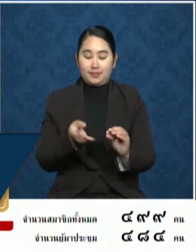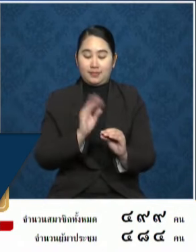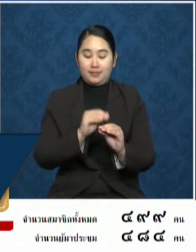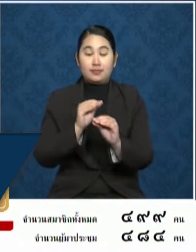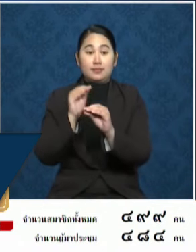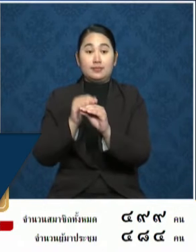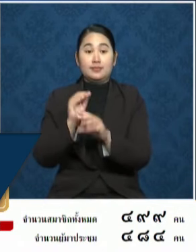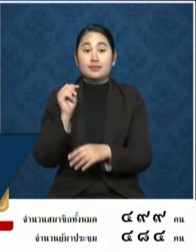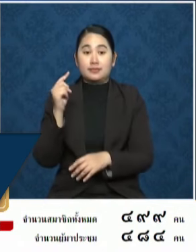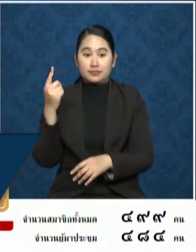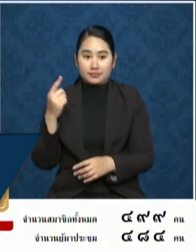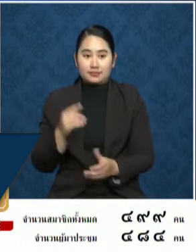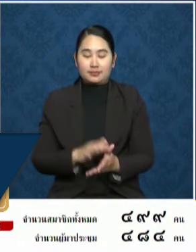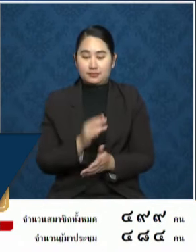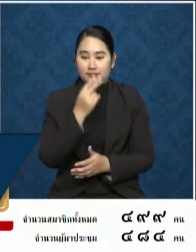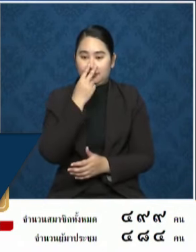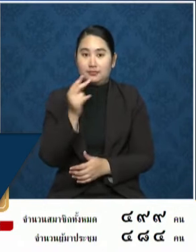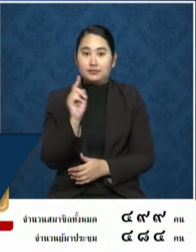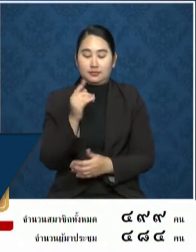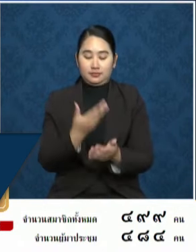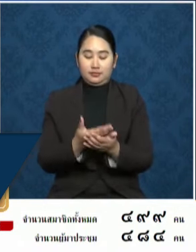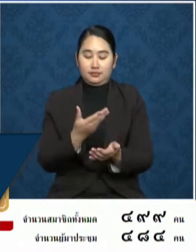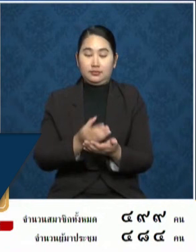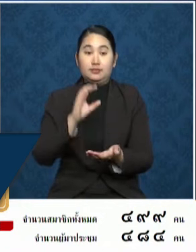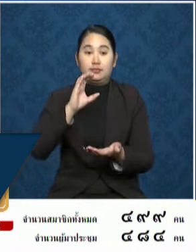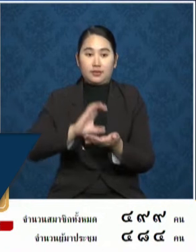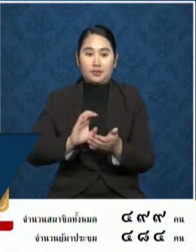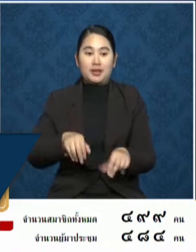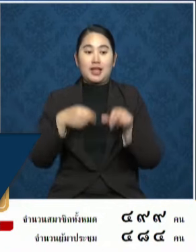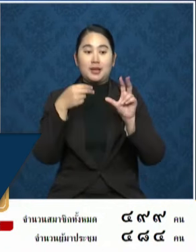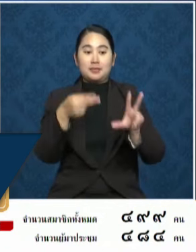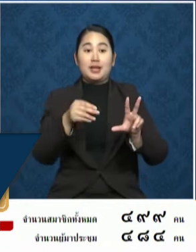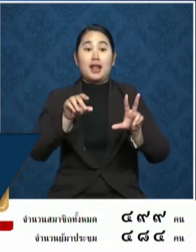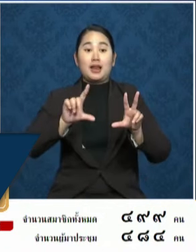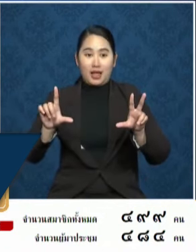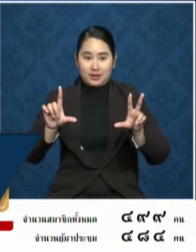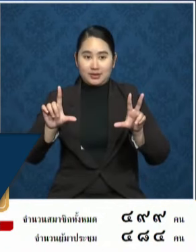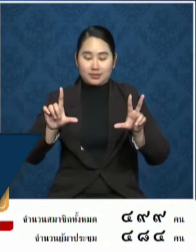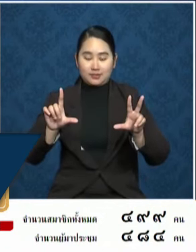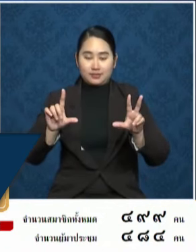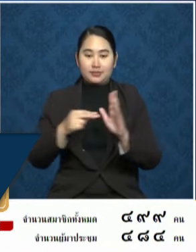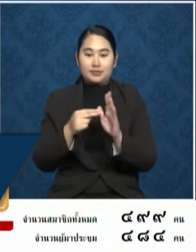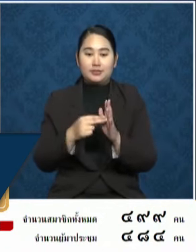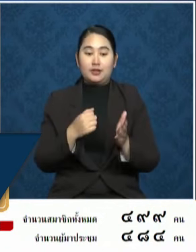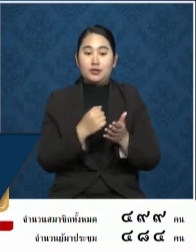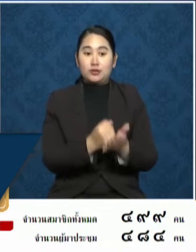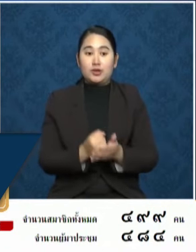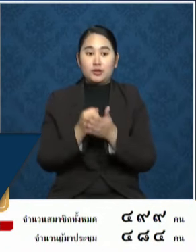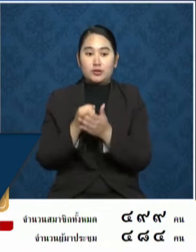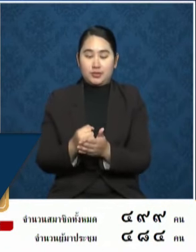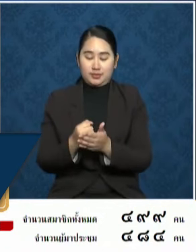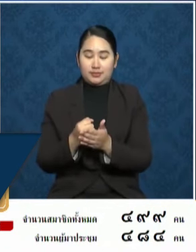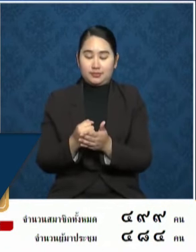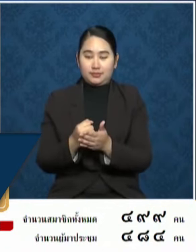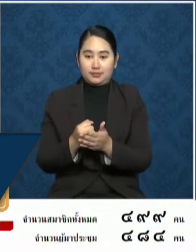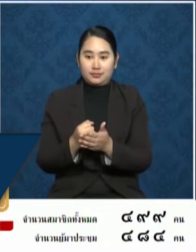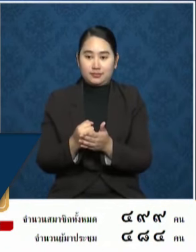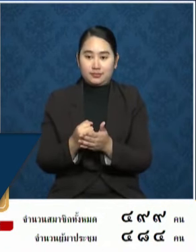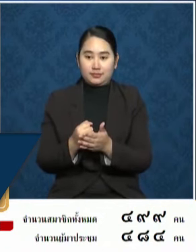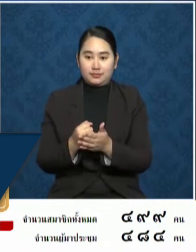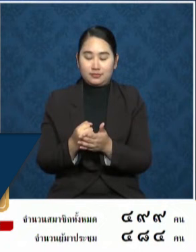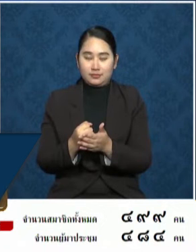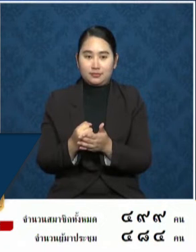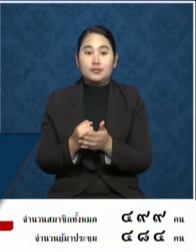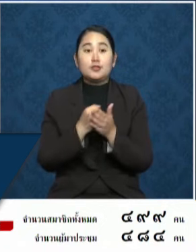ใหม่เนี้ยก็จะเห็นว่างบประมาณ 30,000ล้านเนี่ยที่ใส่ลงไปเพื่อช่วยให้เพิ่มพื้นที่ชนประทาน